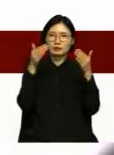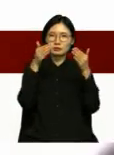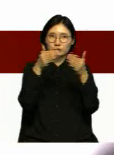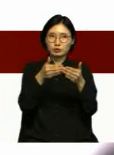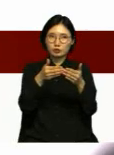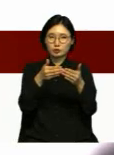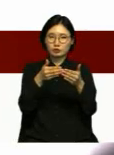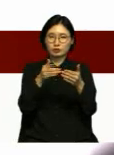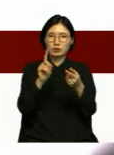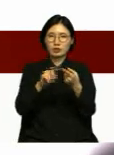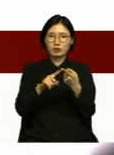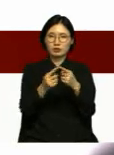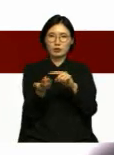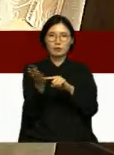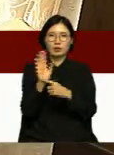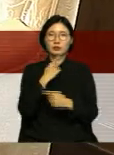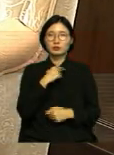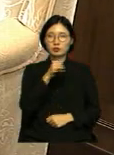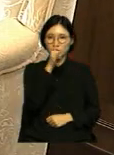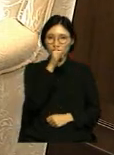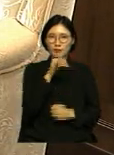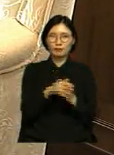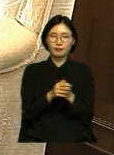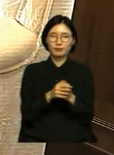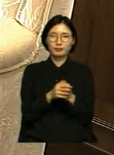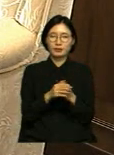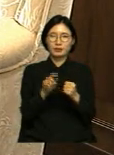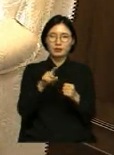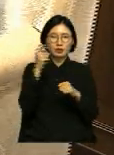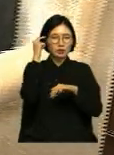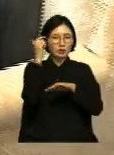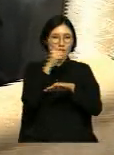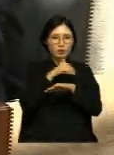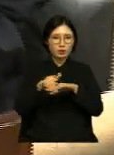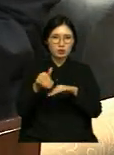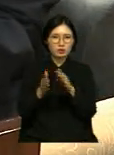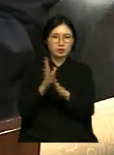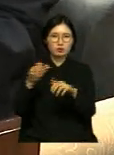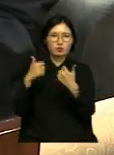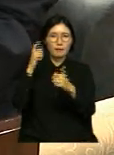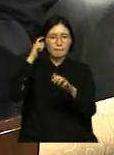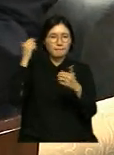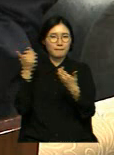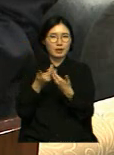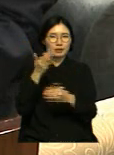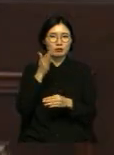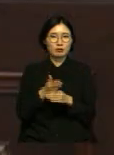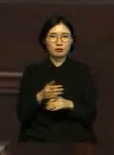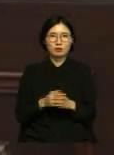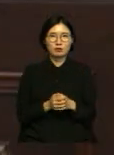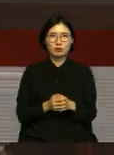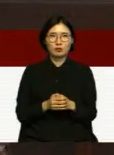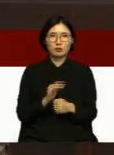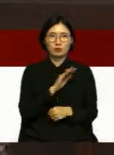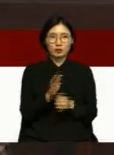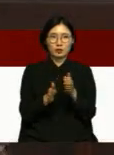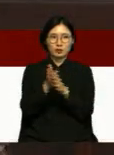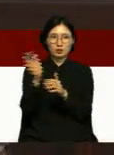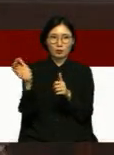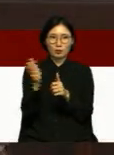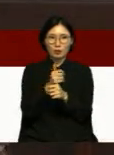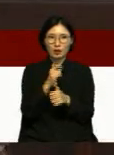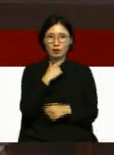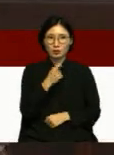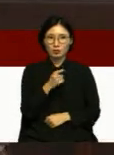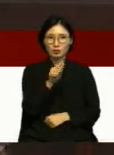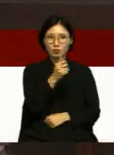기자 브리핑을 통해 밝힌 바 있습니다. 이 같은 계획이 시의회 반발을 사고 있습니다. 우리 시가 유치하고자